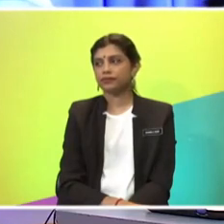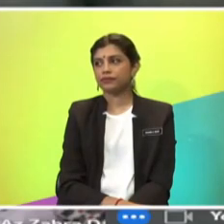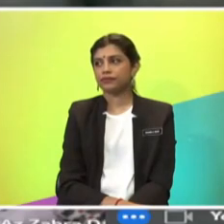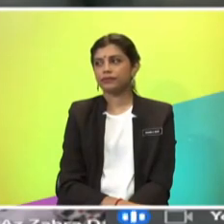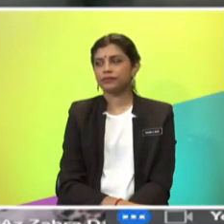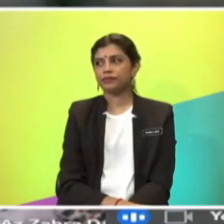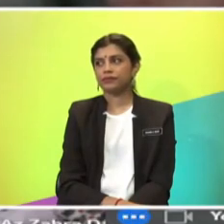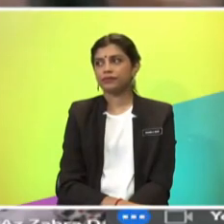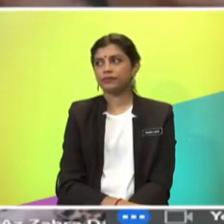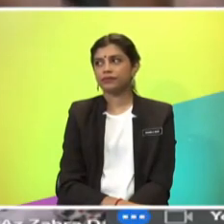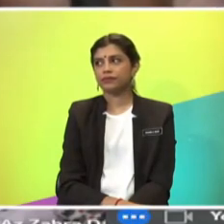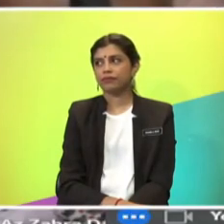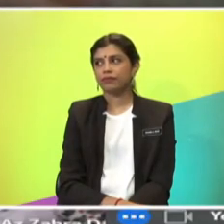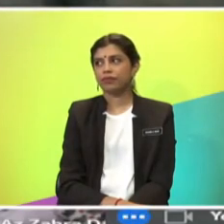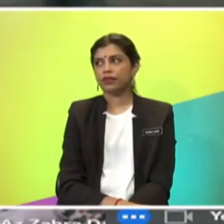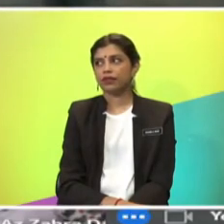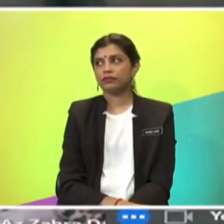RM350.